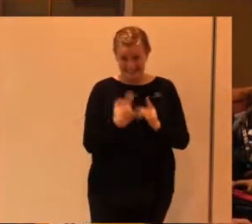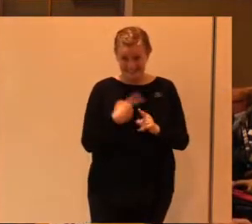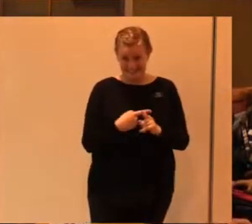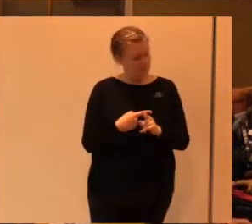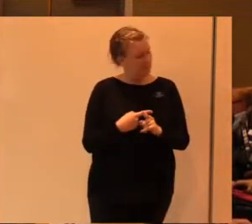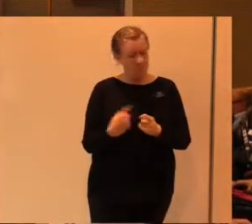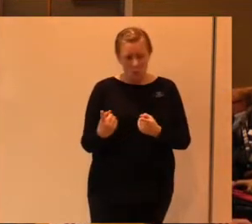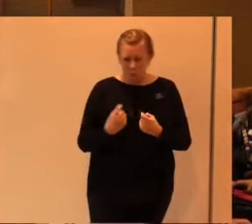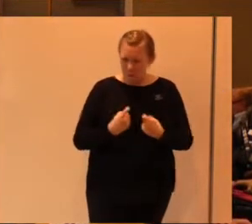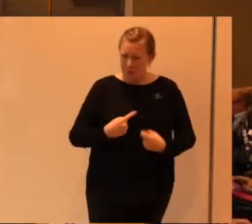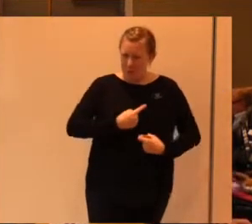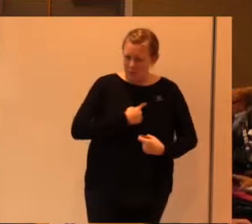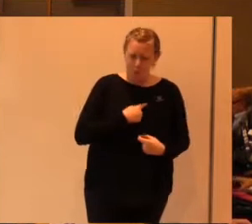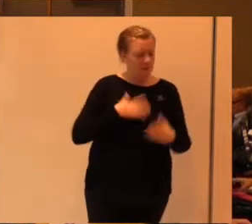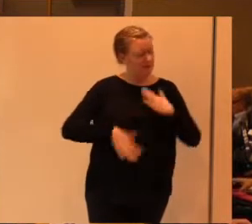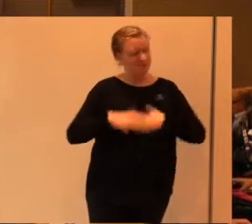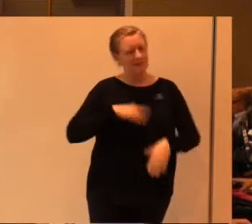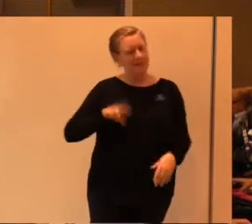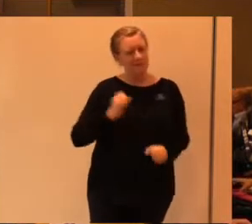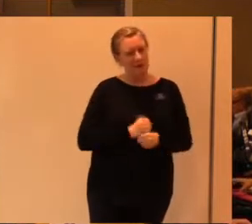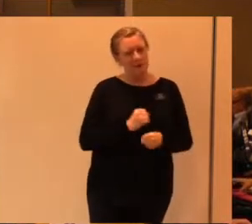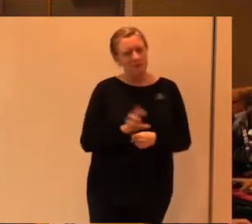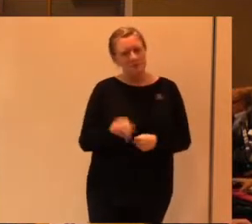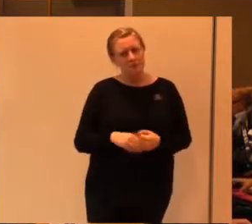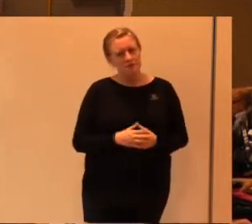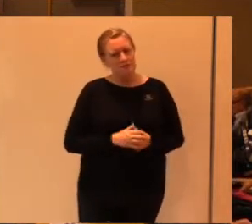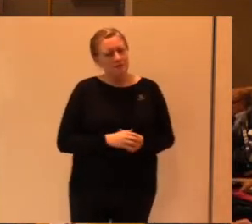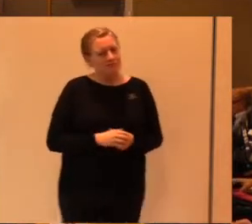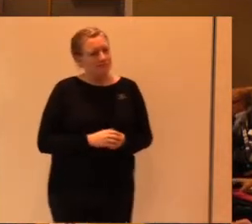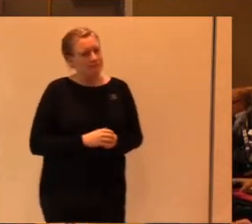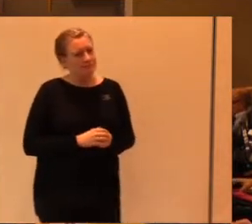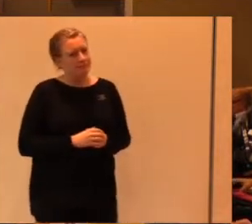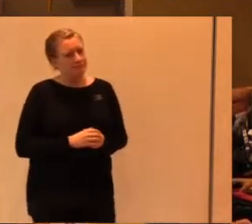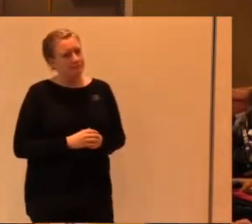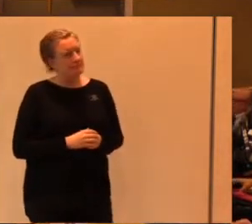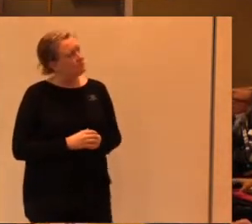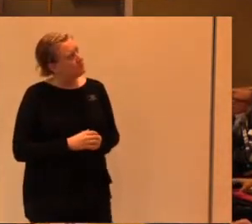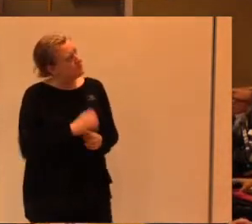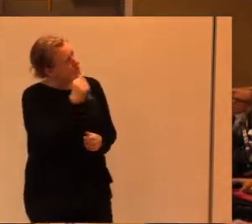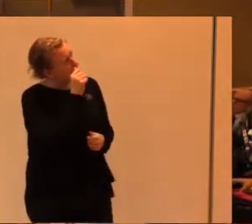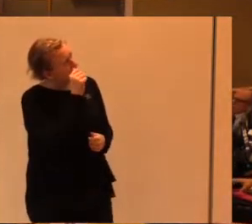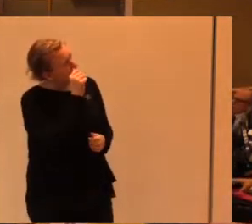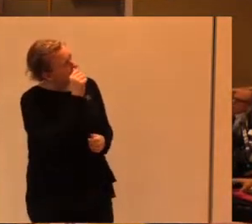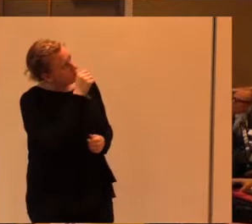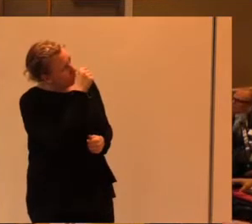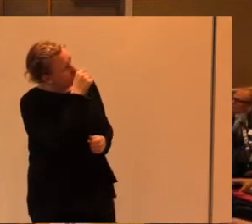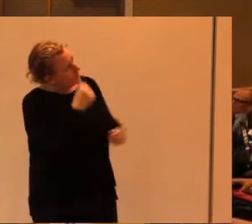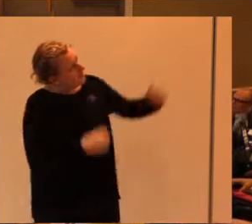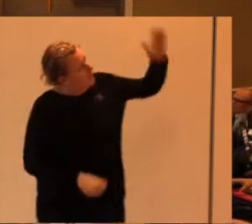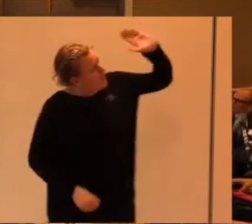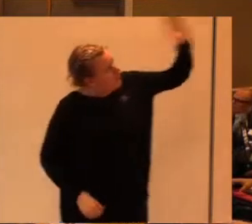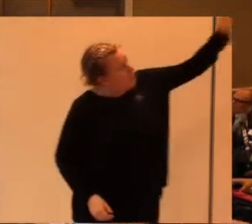utmanande och jätteintressant att vara med om den här resan. Sio vattu veneve ulumevu